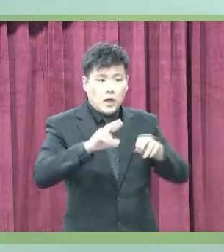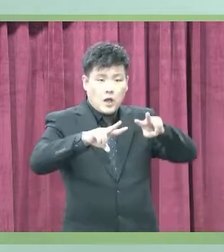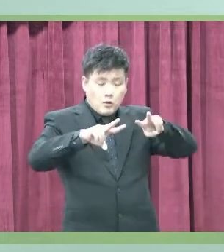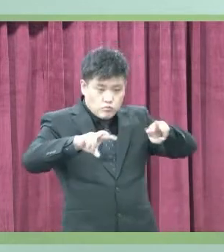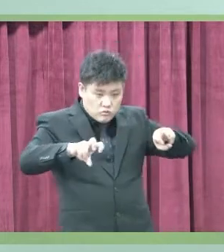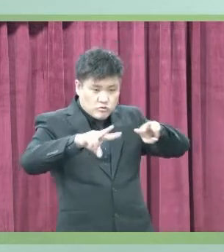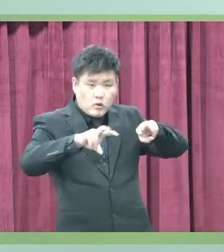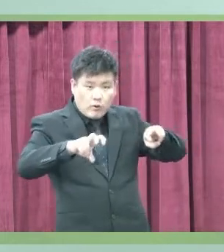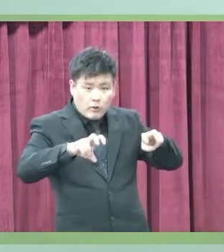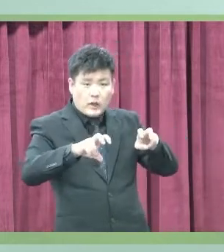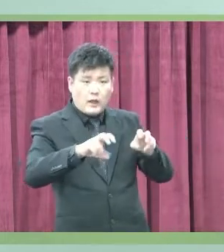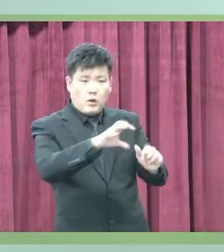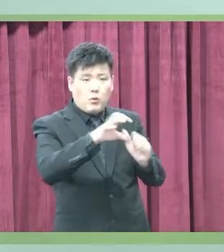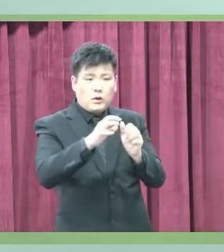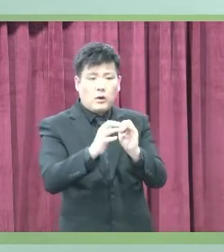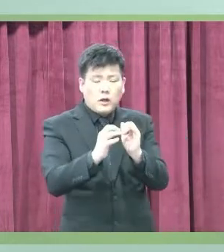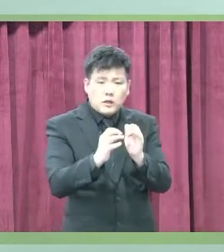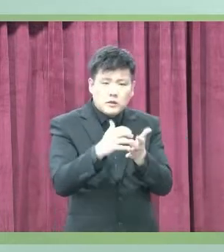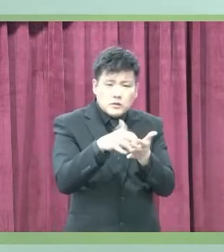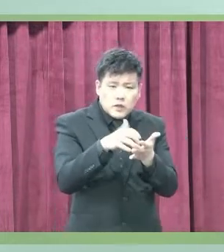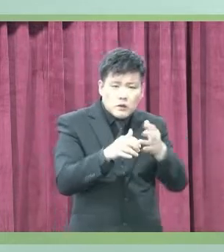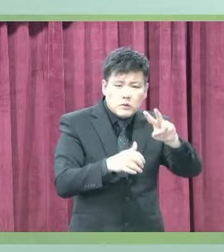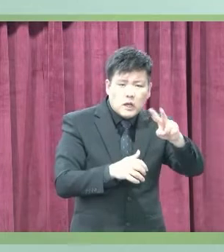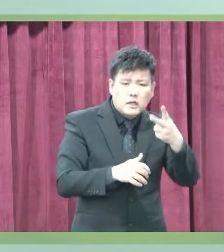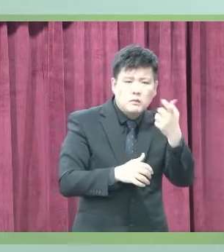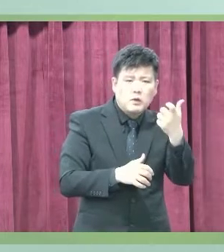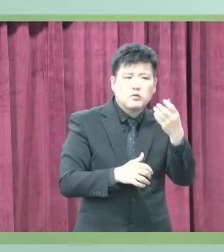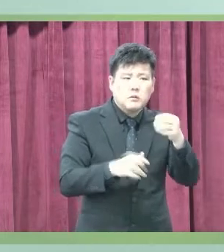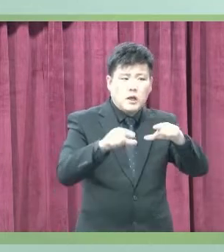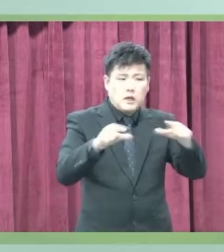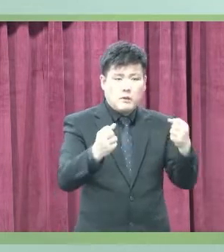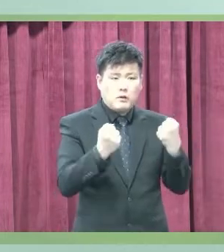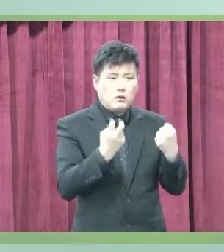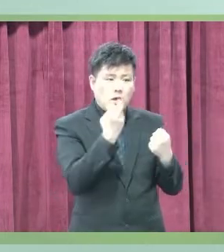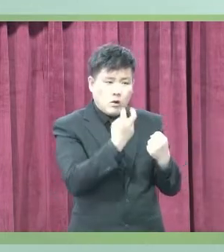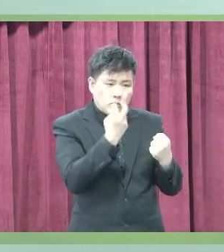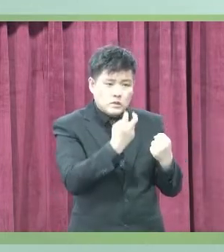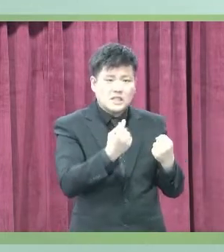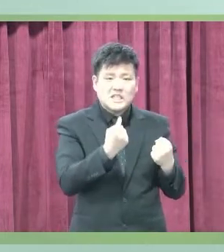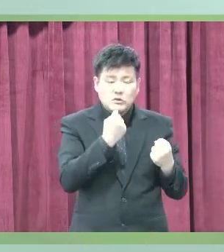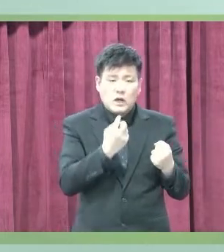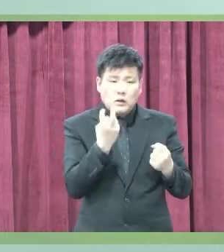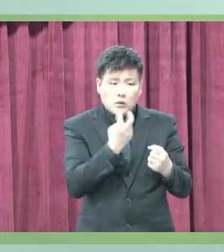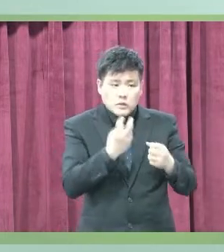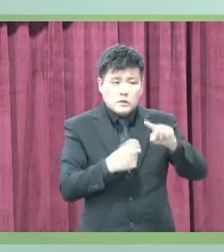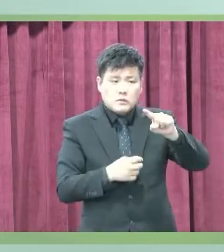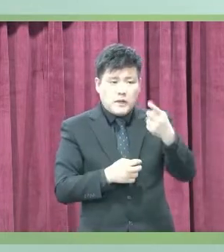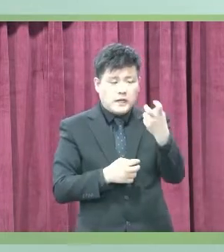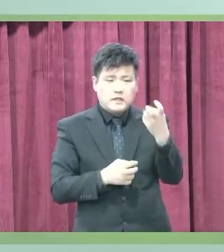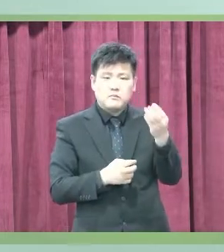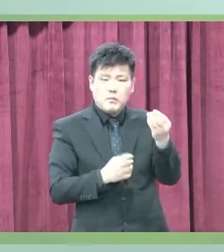건강 데이터베이스는 260만 명 정도 됩니다. 일반 건강검진과 구강검진은 대략 120만 명 정도